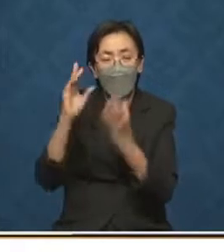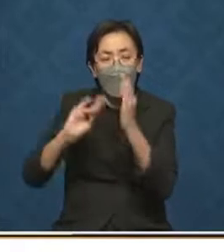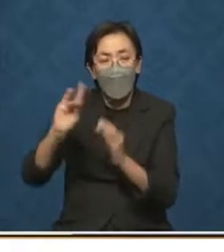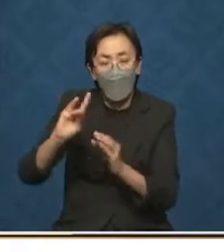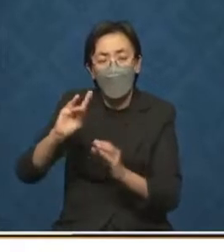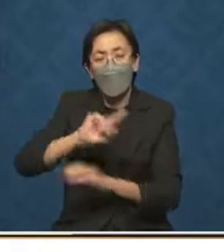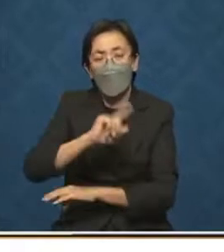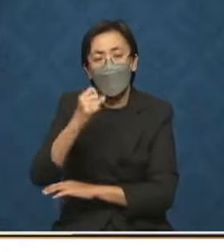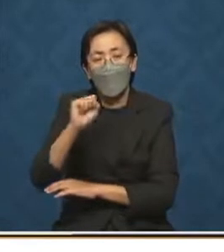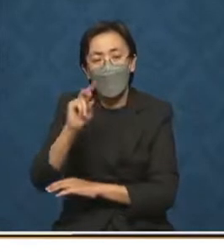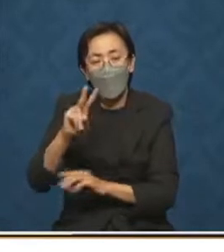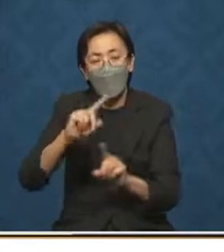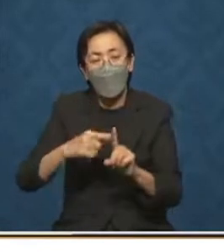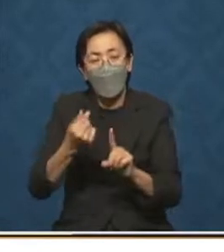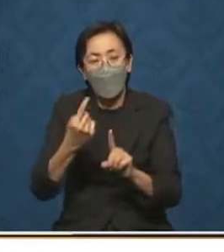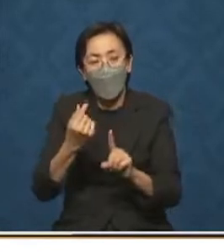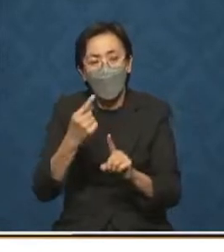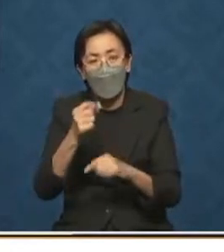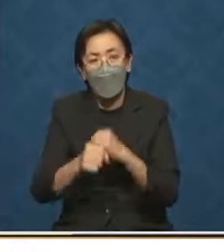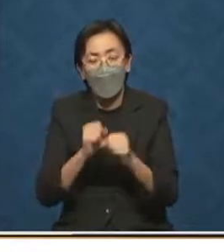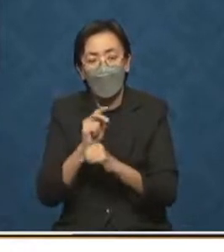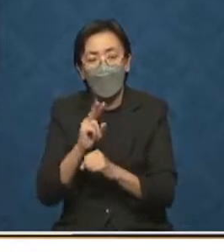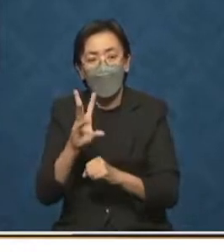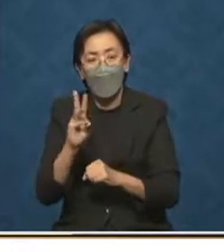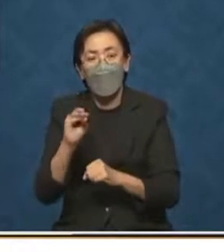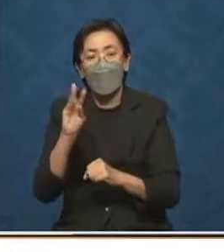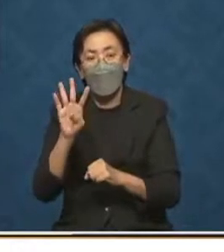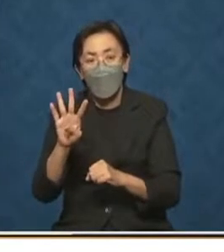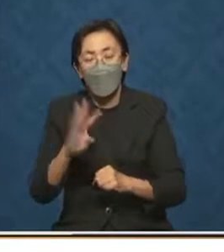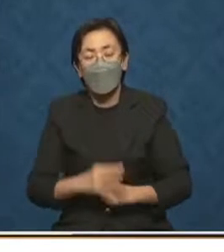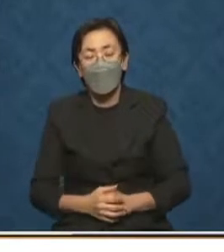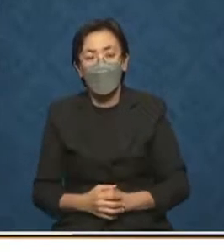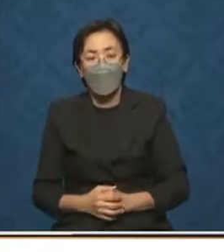ี่ 12 นะครั พชีกายน 2564